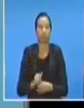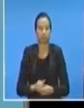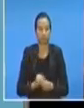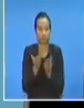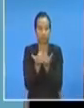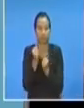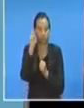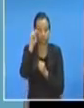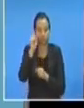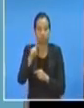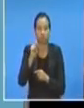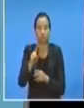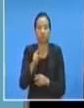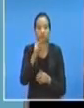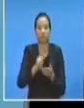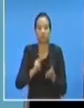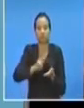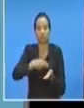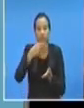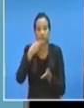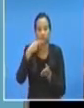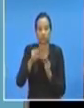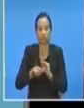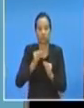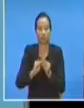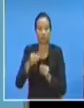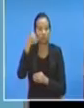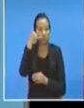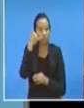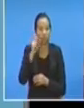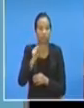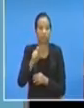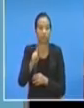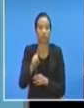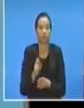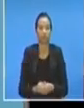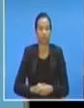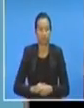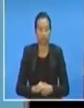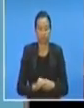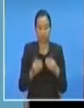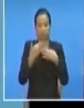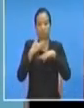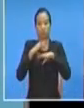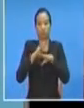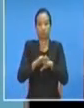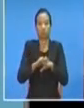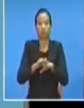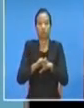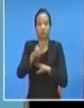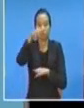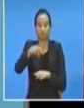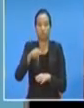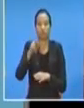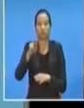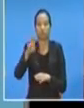ติหมายเลขโทรศัพท์ฉุกเฉินของสำนักงานแห่งชาติเนี่ยที่นำเสนอเนี่ยไปรวมไว้กับพระบัญญัติ